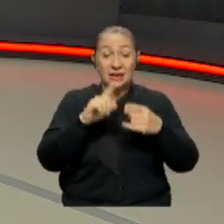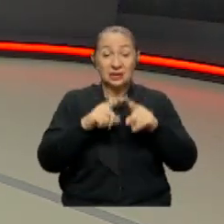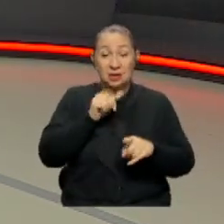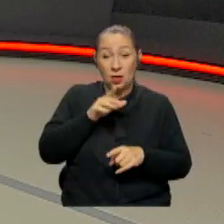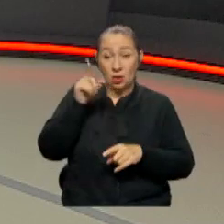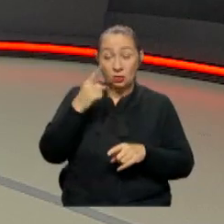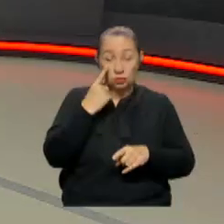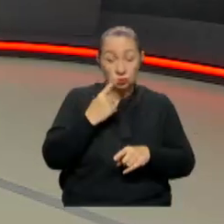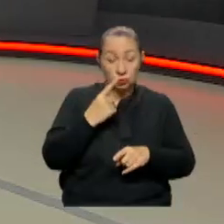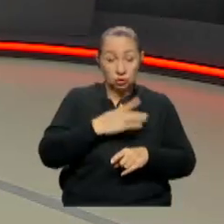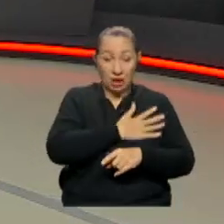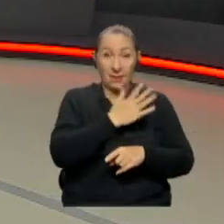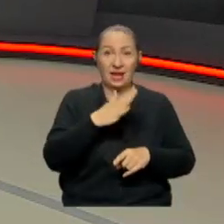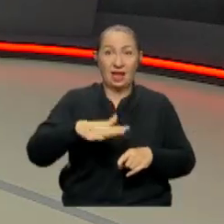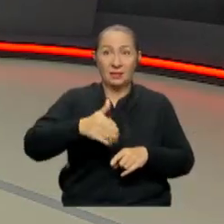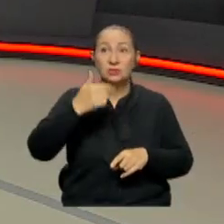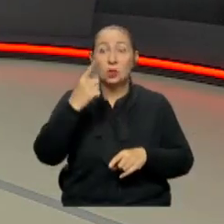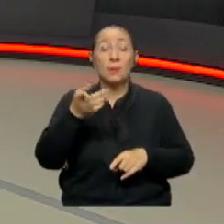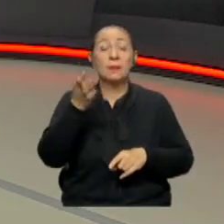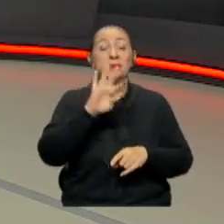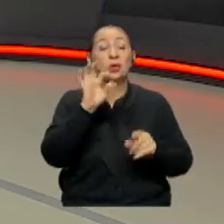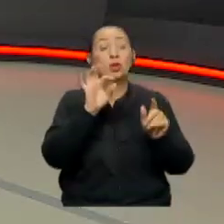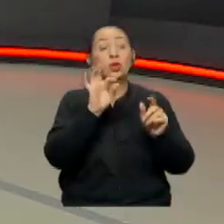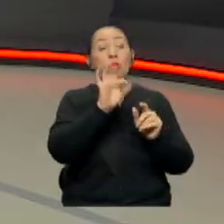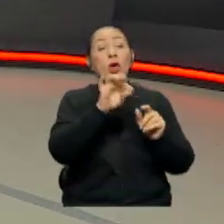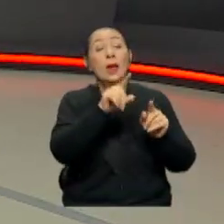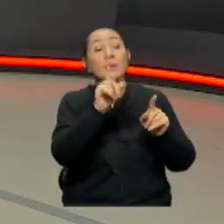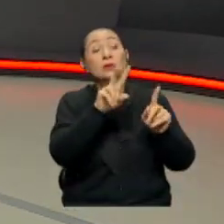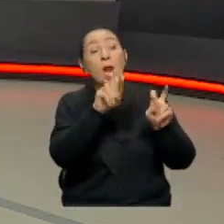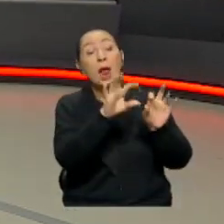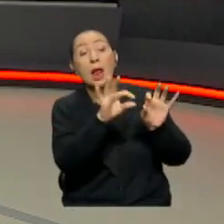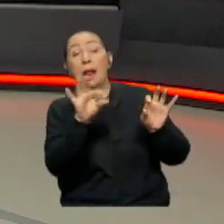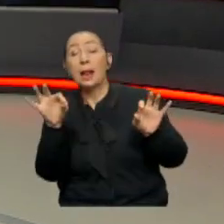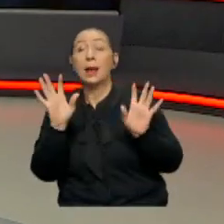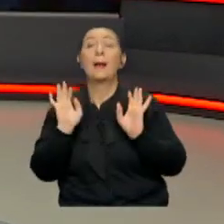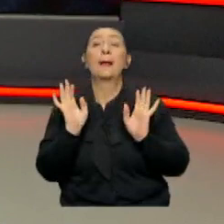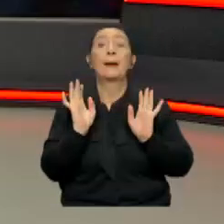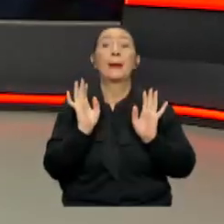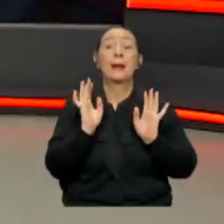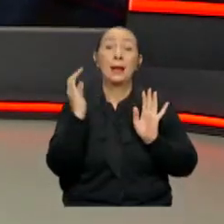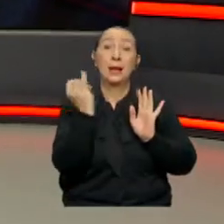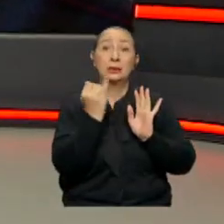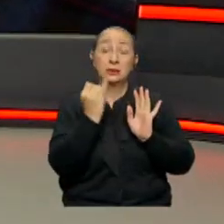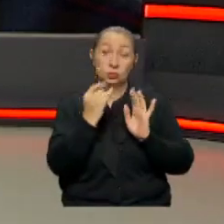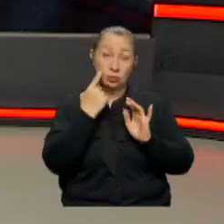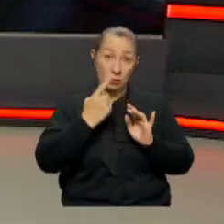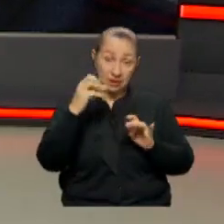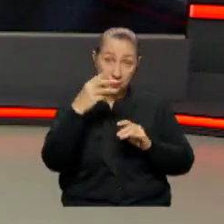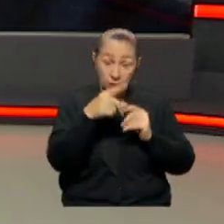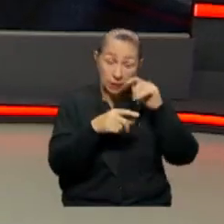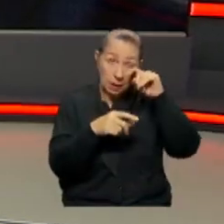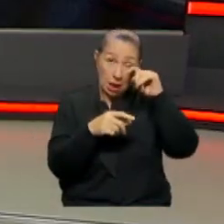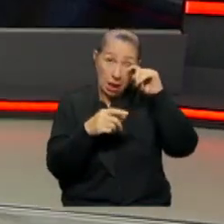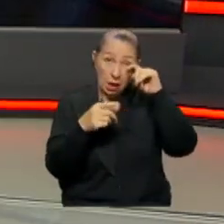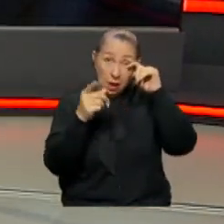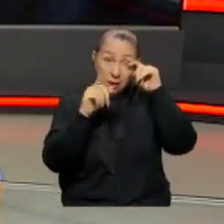Kılıçdaroğlu Cumhuriyet Halk Partisi Genel Başkanı şimdi diyor ki başka noktalara çekmek eleştirirken Cumhurbaşkanı Erdoğan'ı